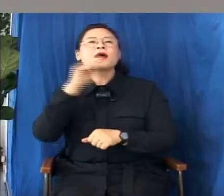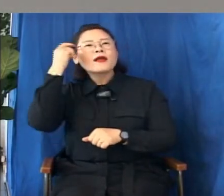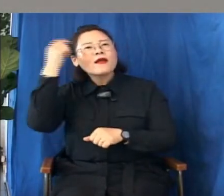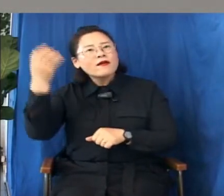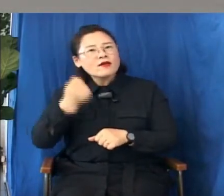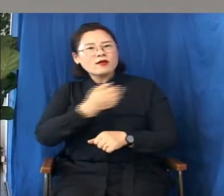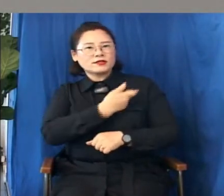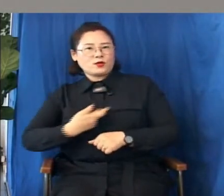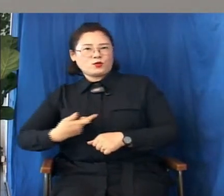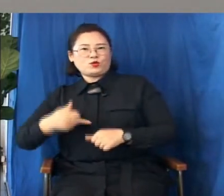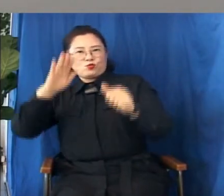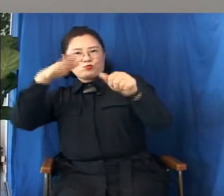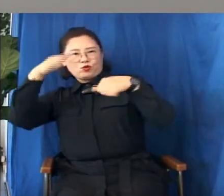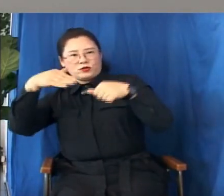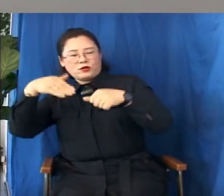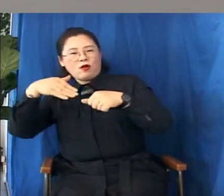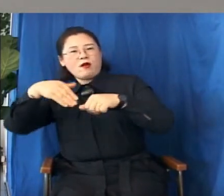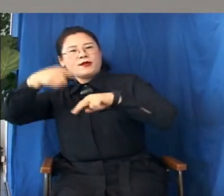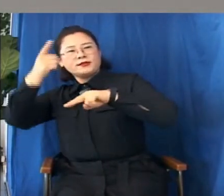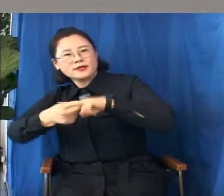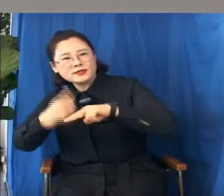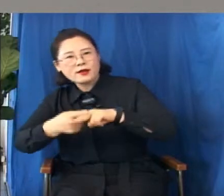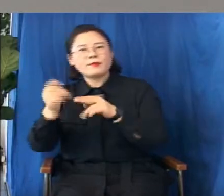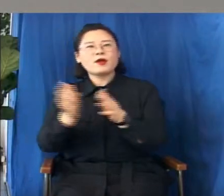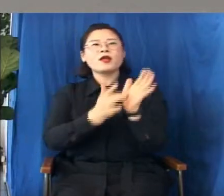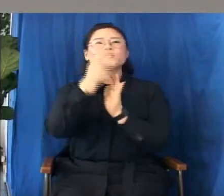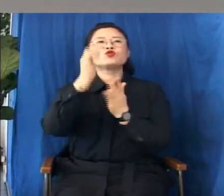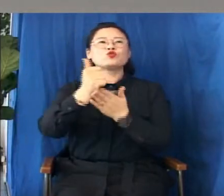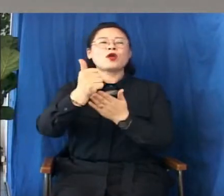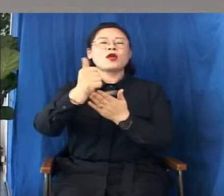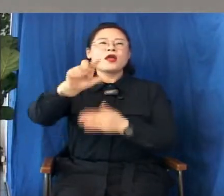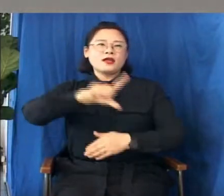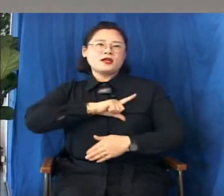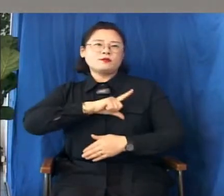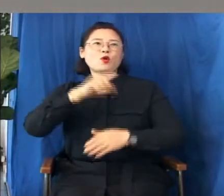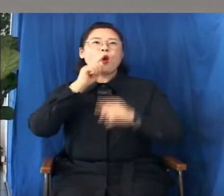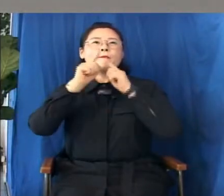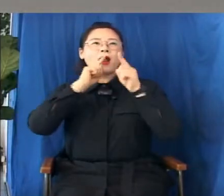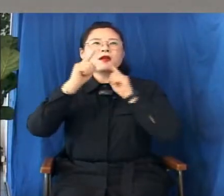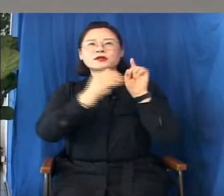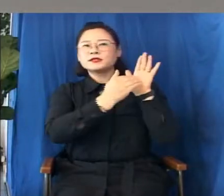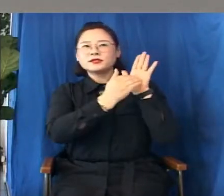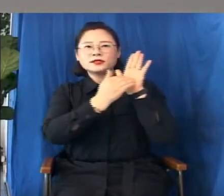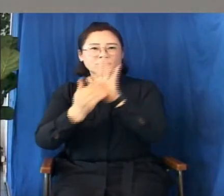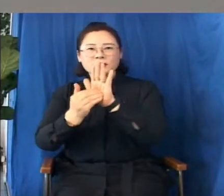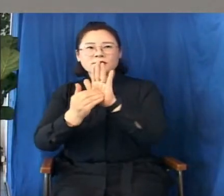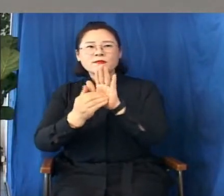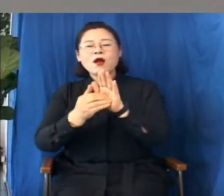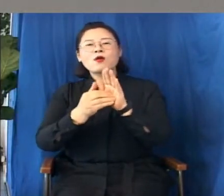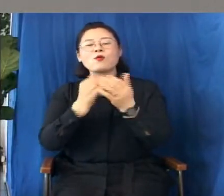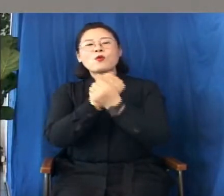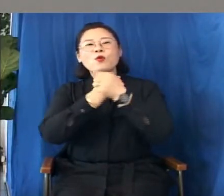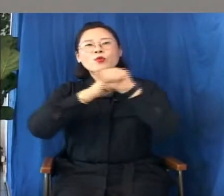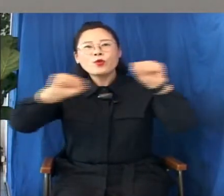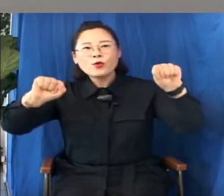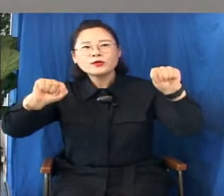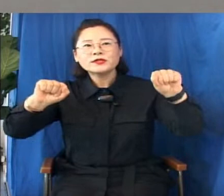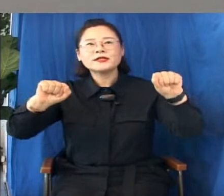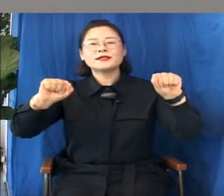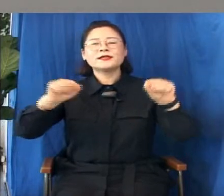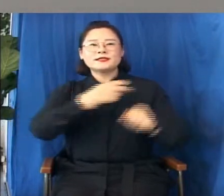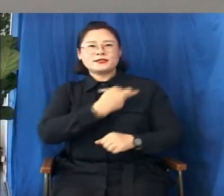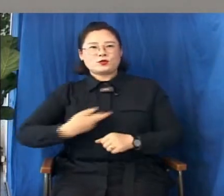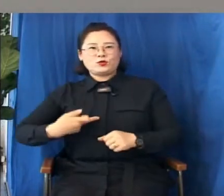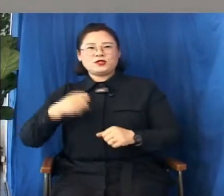사도들을 불러들여 채찍질하며 예수의 이름으로 말하는 것을 금하고 놓으니 사도들은 그 이름을 위하여